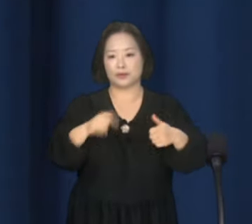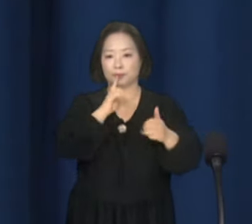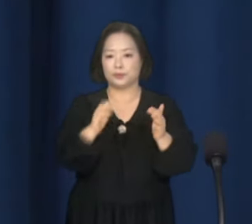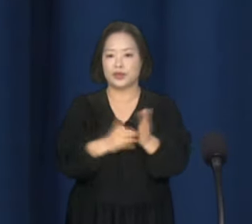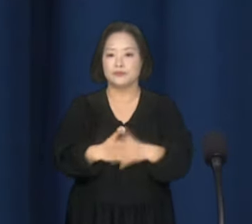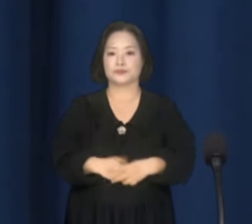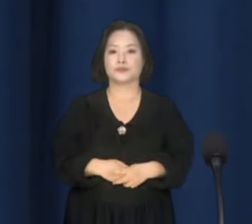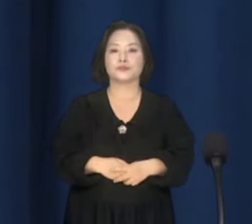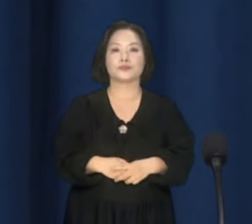있니다